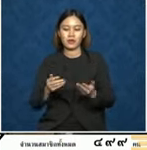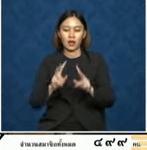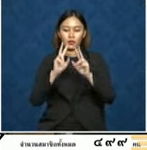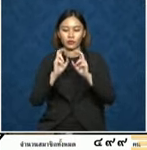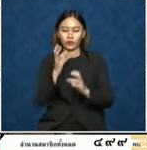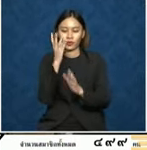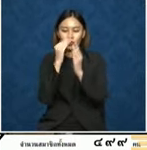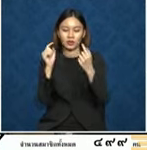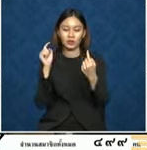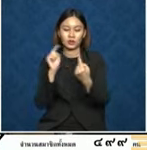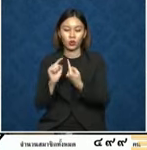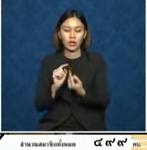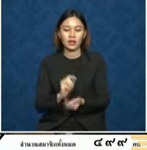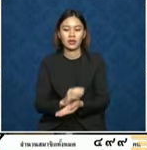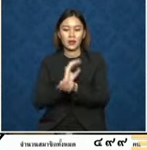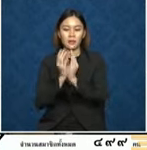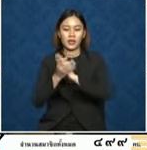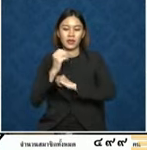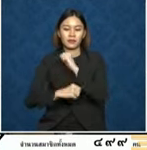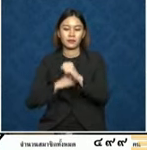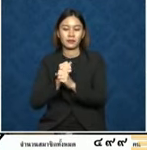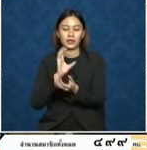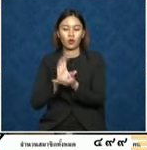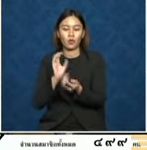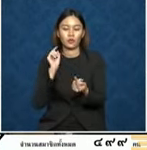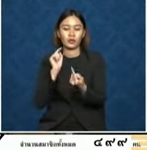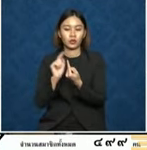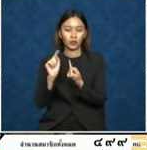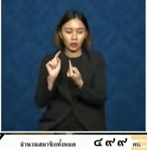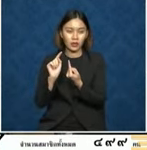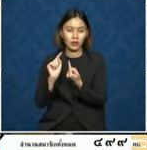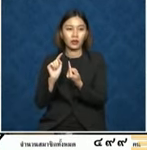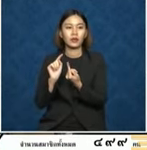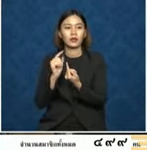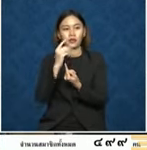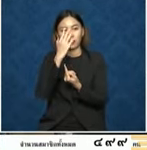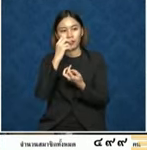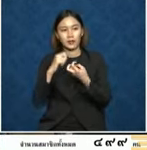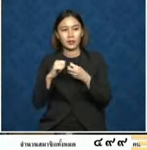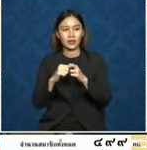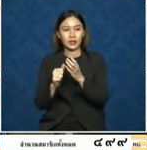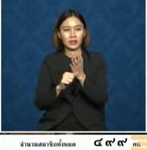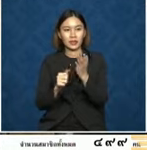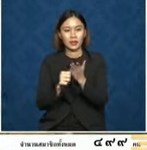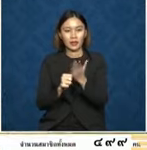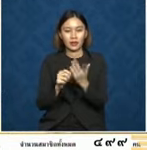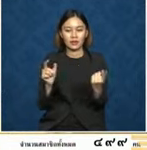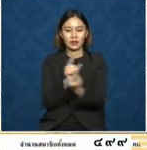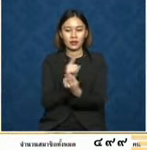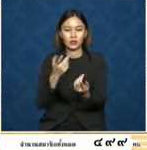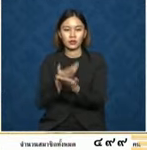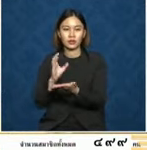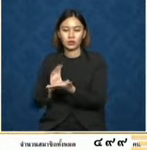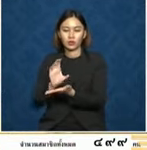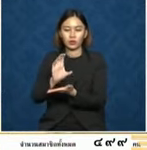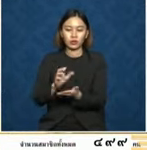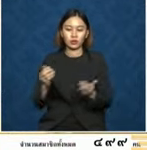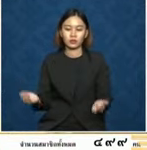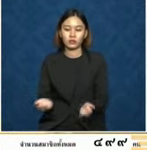ยวกับการเปลี่ยนแปลงปีงบประมาณให้เหมาะสมแก่ฤดูกาลเพื่อแก้ปัญหาสังคมการลงทุนและขับ